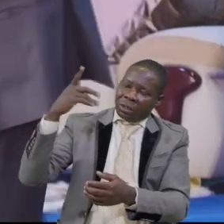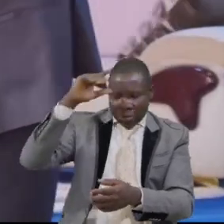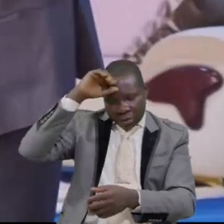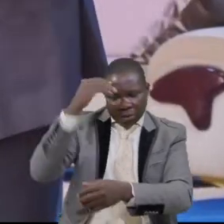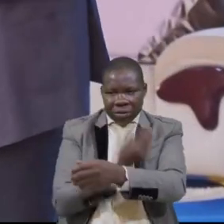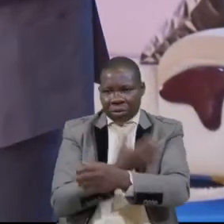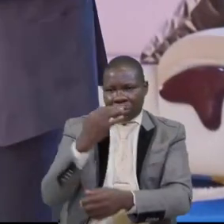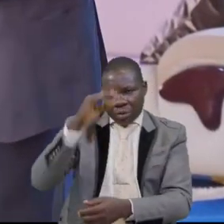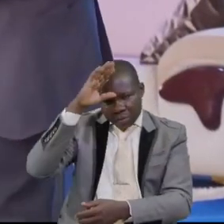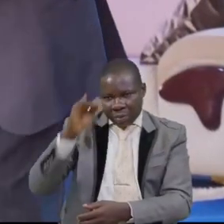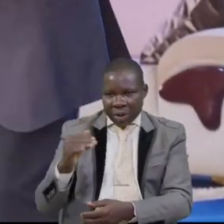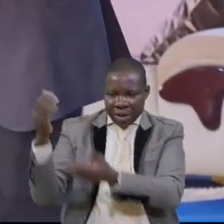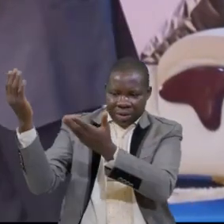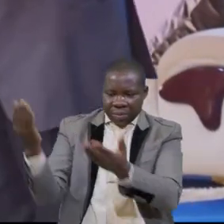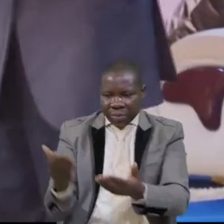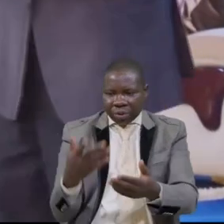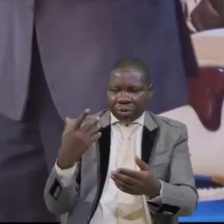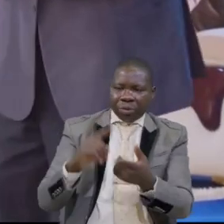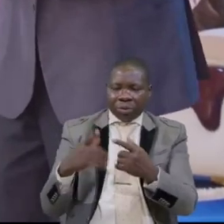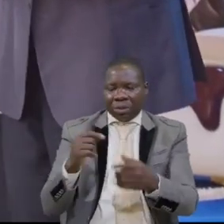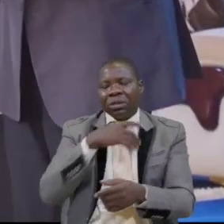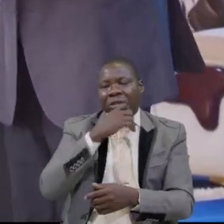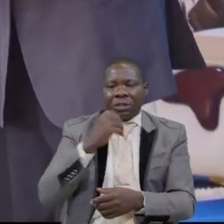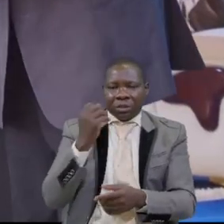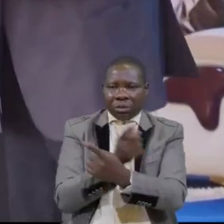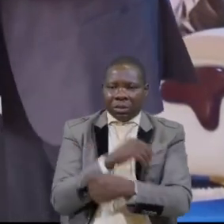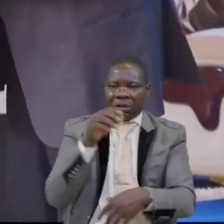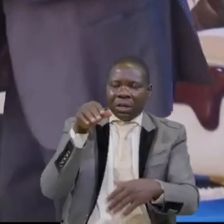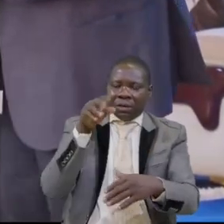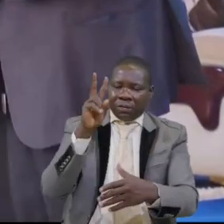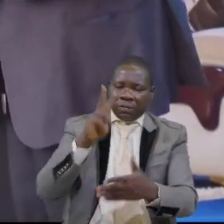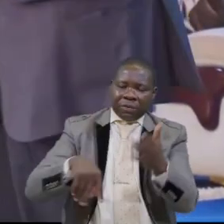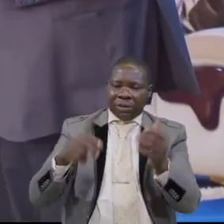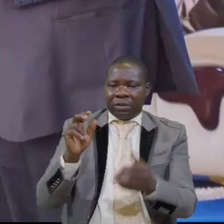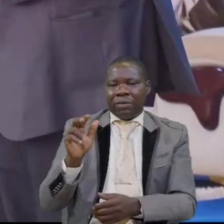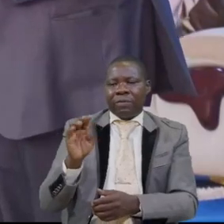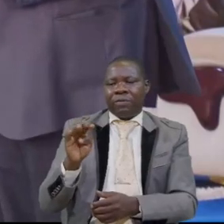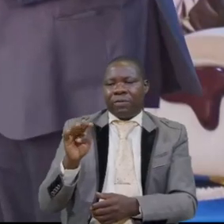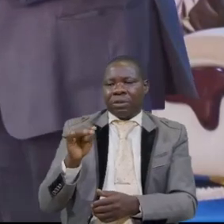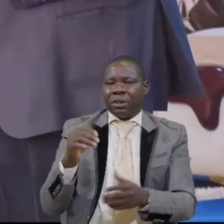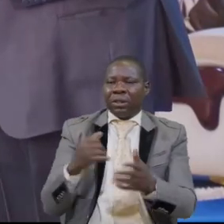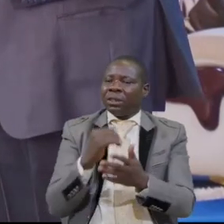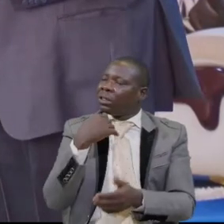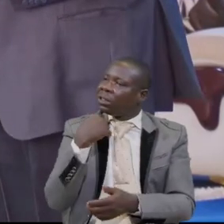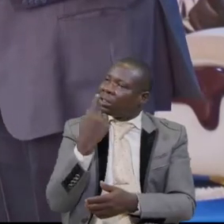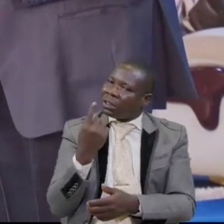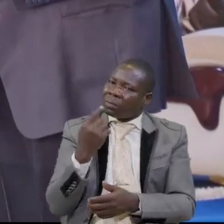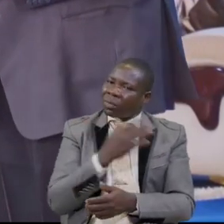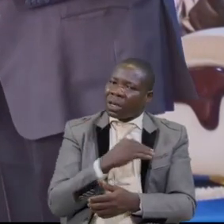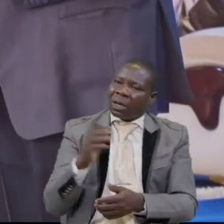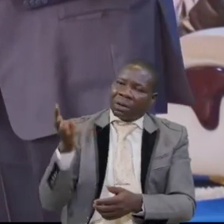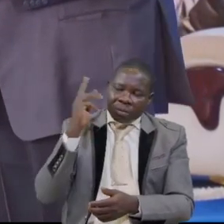fait approcher de lui. Écoutez ceci. Verset 14. Verset 14, on lui donna la